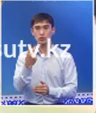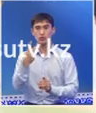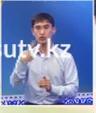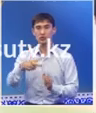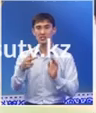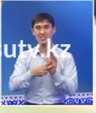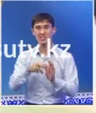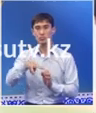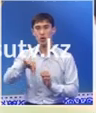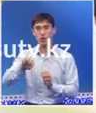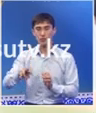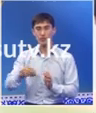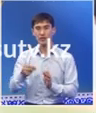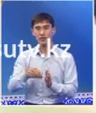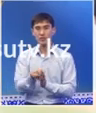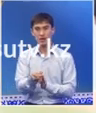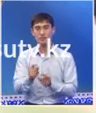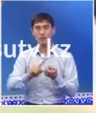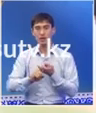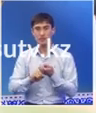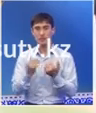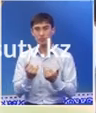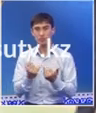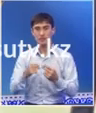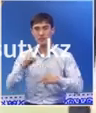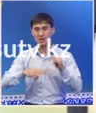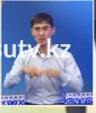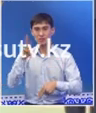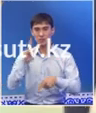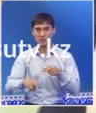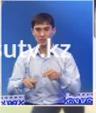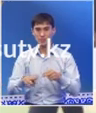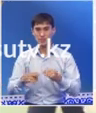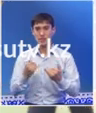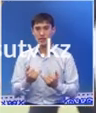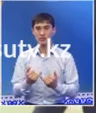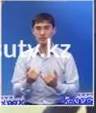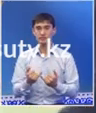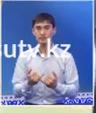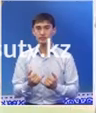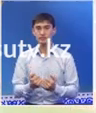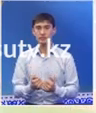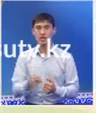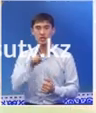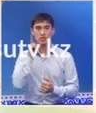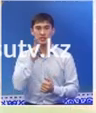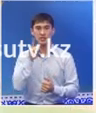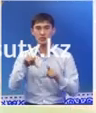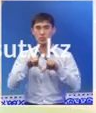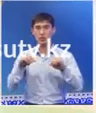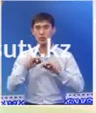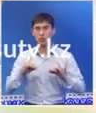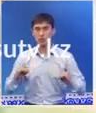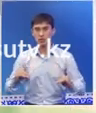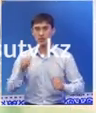228 миллион. Сол қаржыға байланысты биыл салынып бітті. Енді жерде жастарды, мектеп